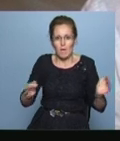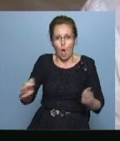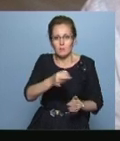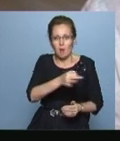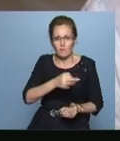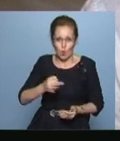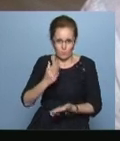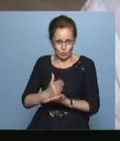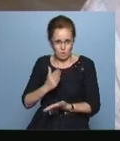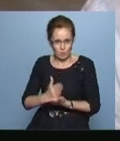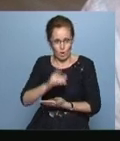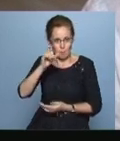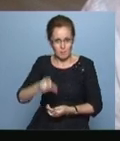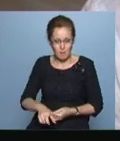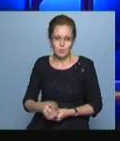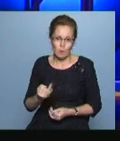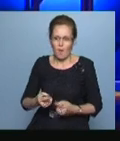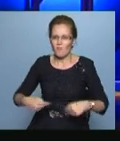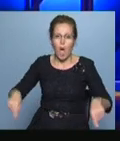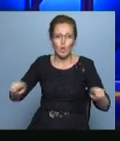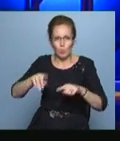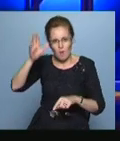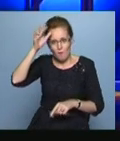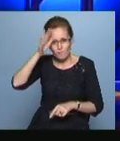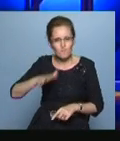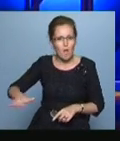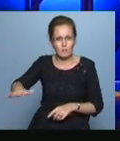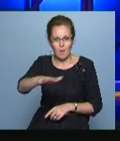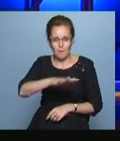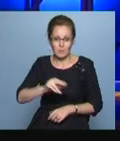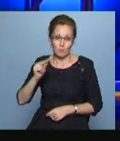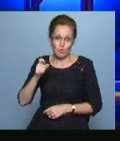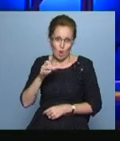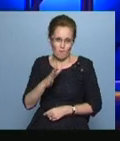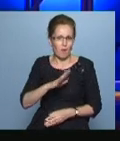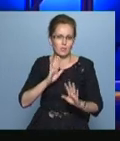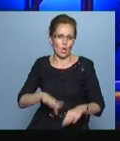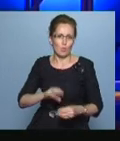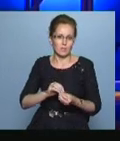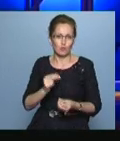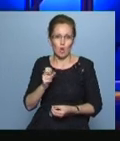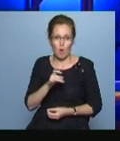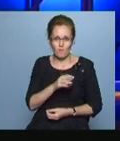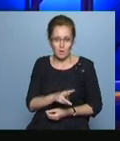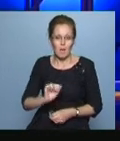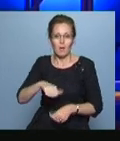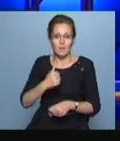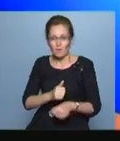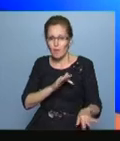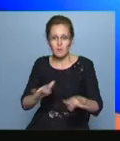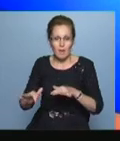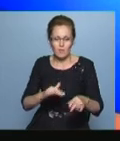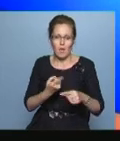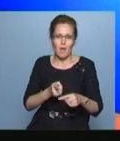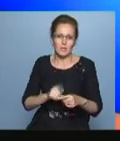существуют персонажи, и вокруг вода. При всем этом Чехов остается Чеховым. Главное действие пьесы, как говорил сам писатель,